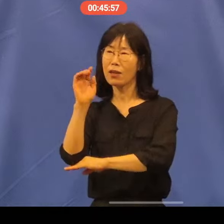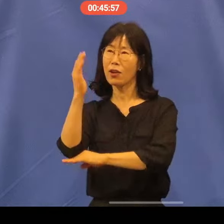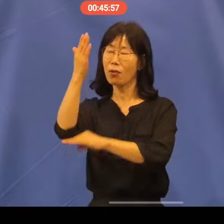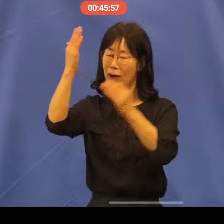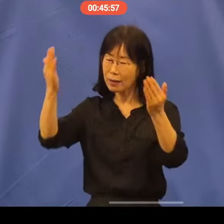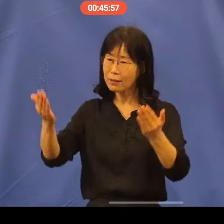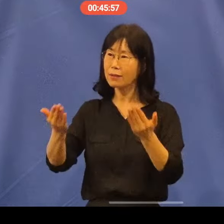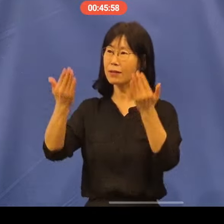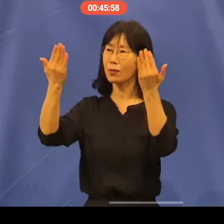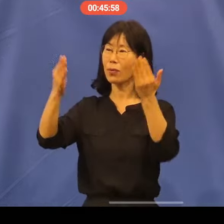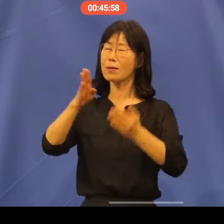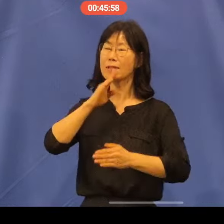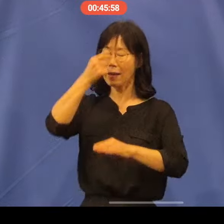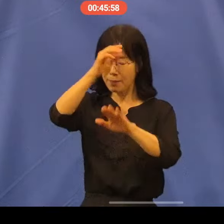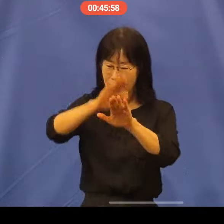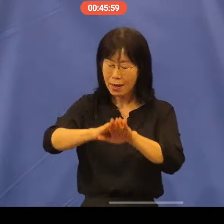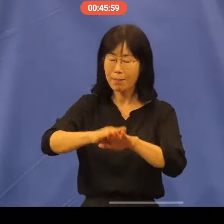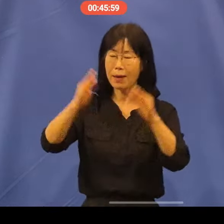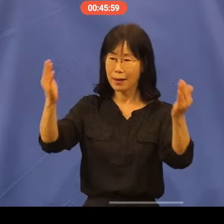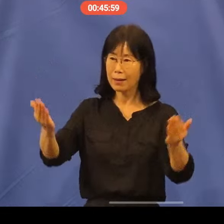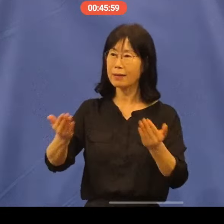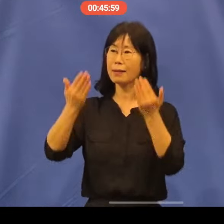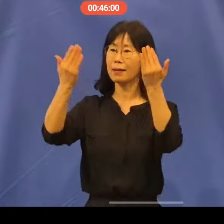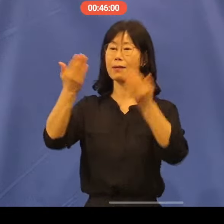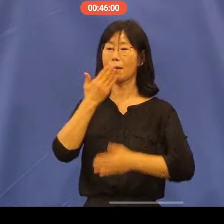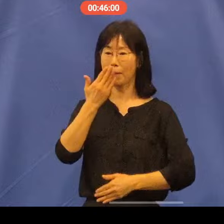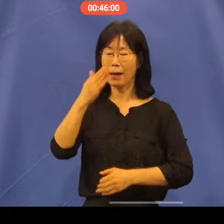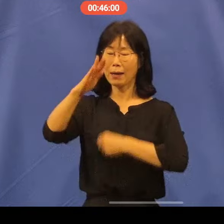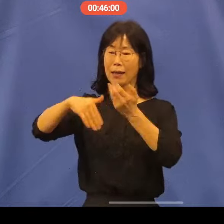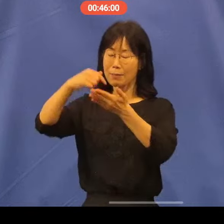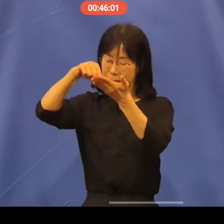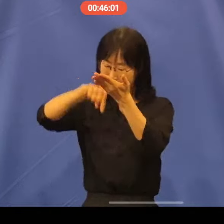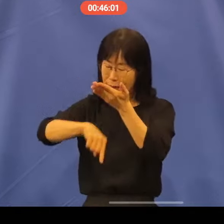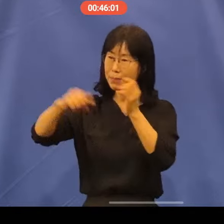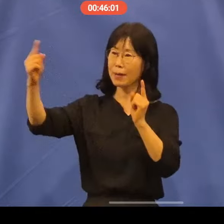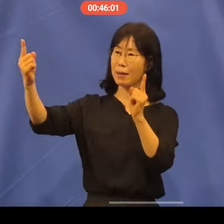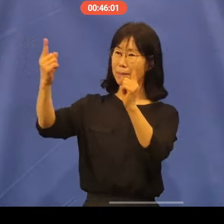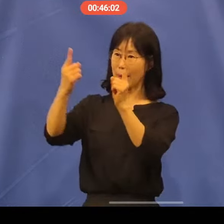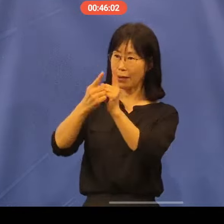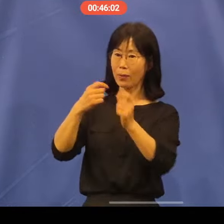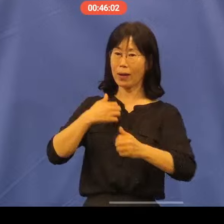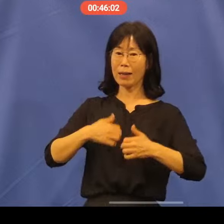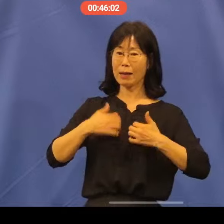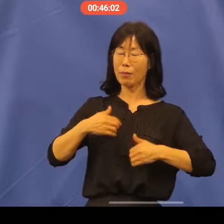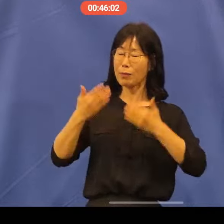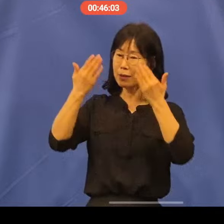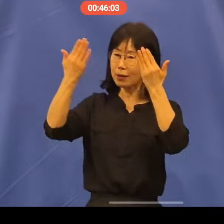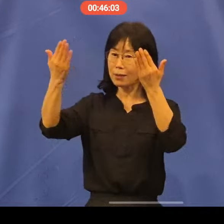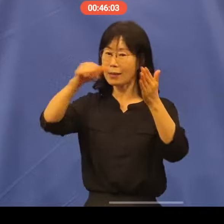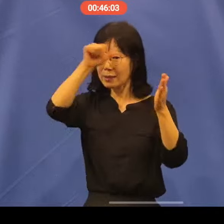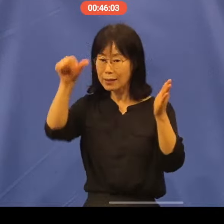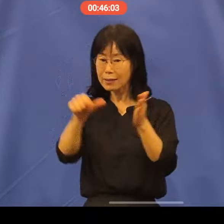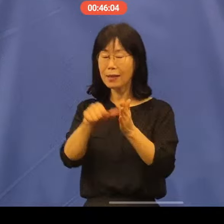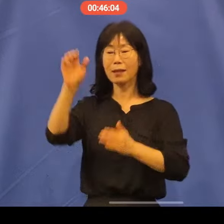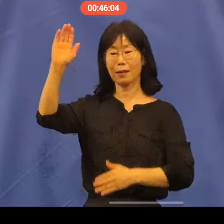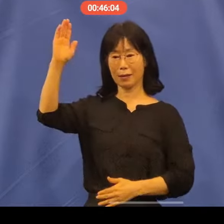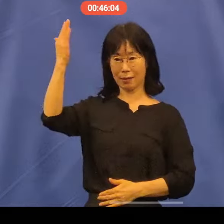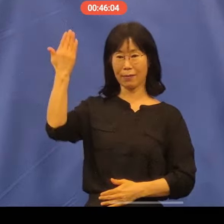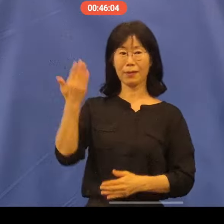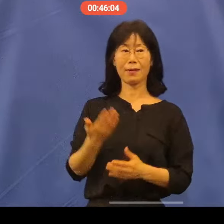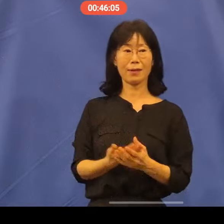될 수가 있어요. 그리고 하나님을 깊이 만나고 그분을 기쁘시게 하는 삶을 살고 싶은 열망이 우리 안에 일어나게 되는